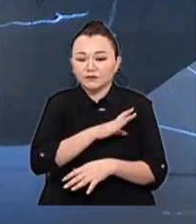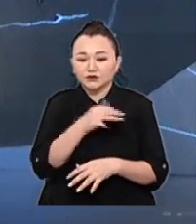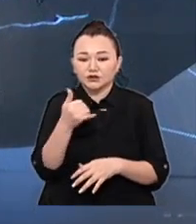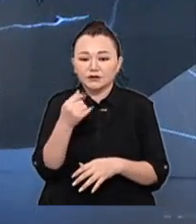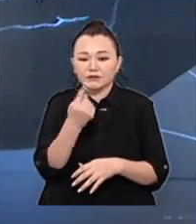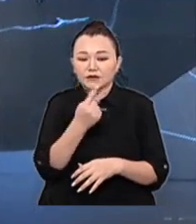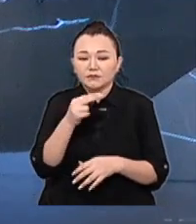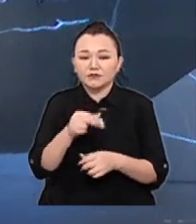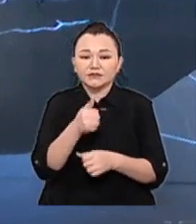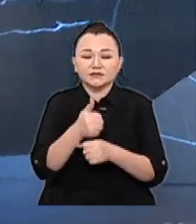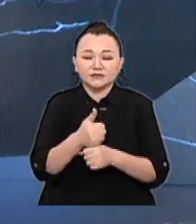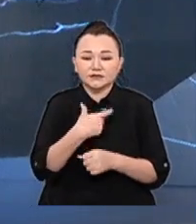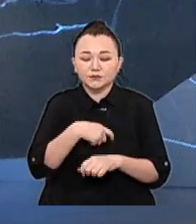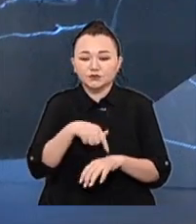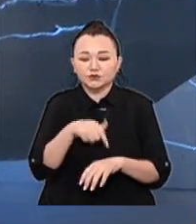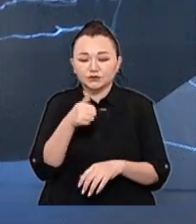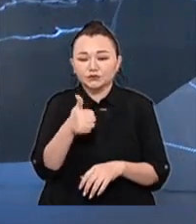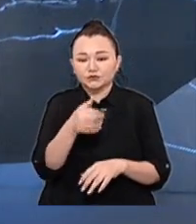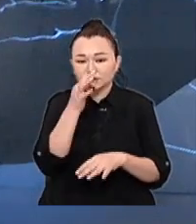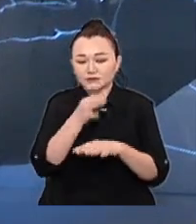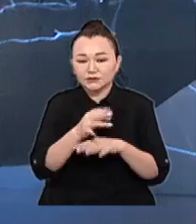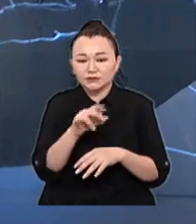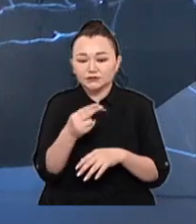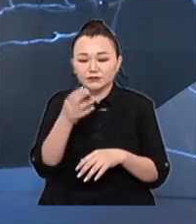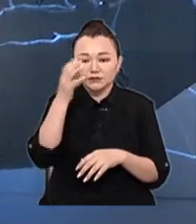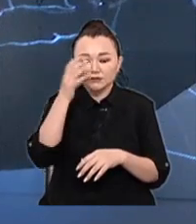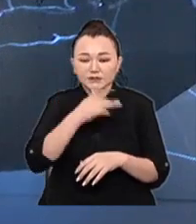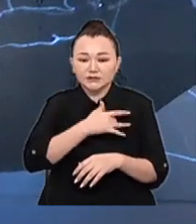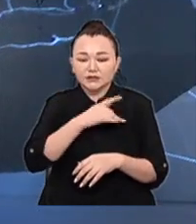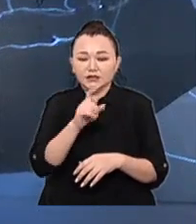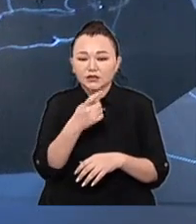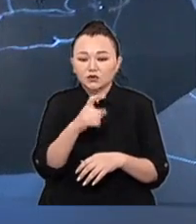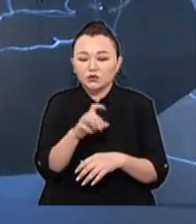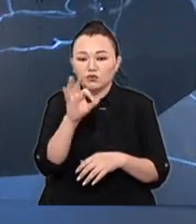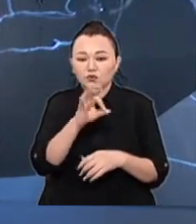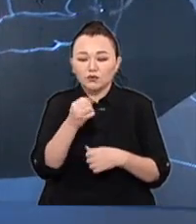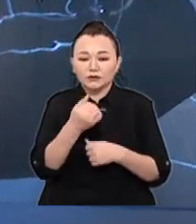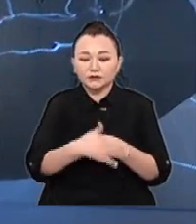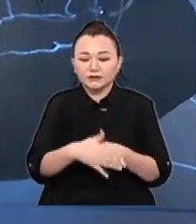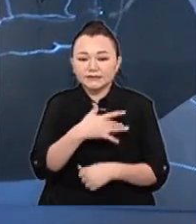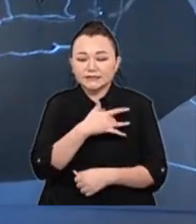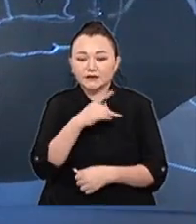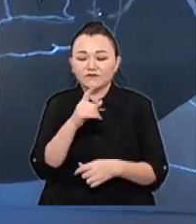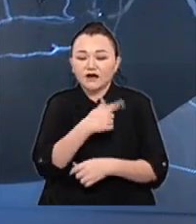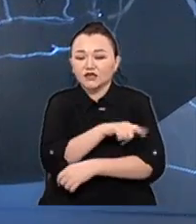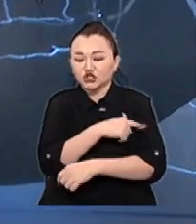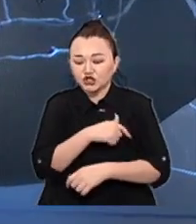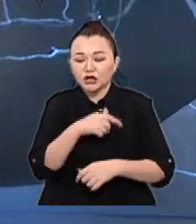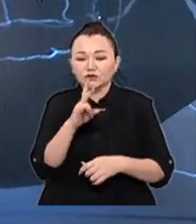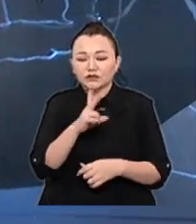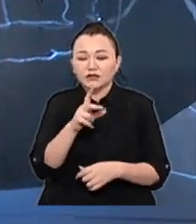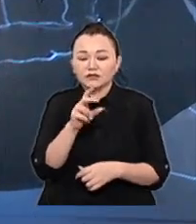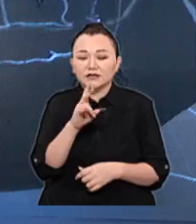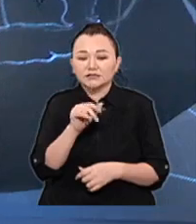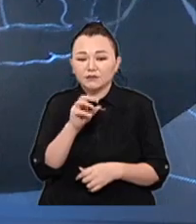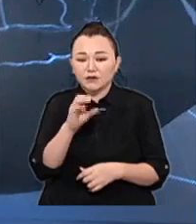тұңғыш президенттің жағдайы жақсы дейді ұлттық ғылыми кардиохирургиялық орталықтың дәрігерлері. Айтуларынша Нұрсұлтан Әбішұлы